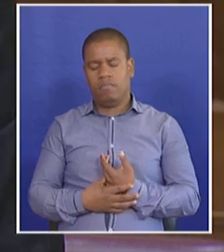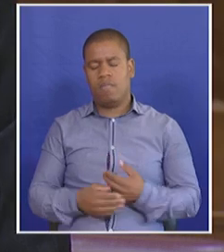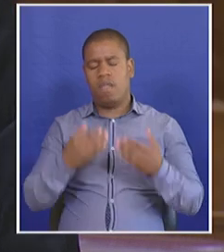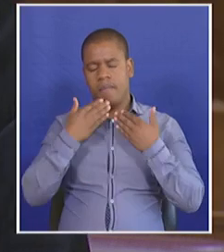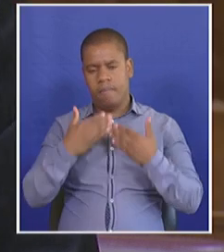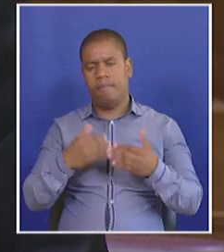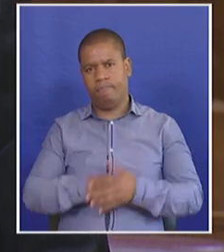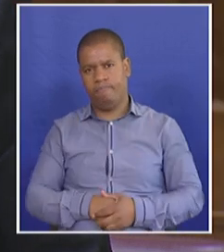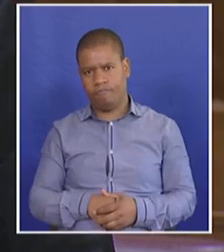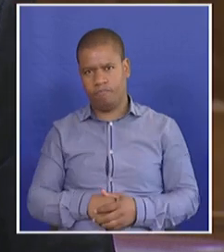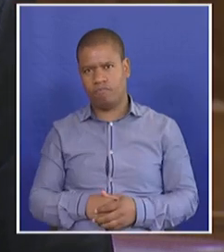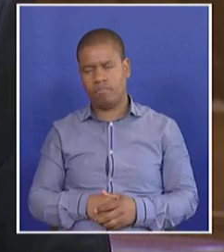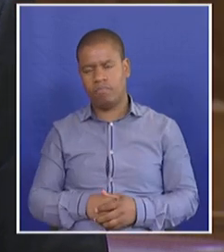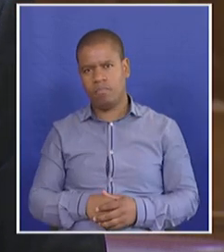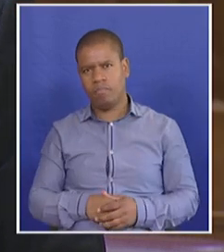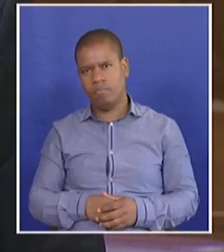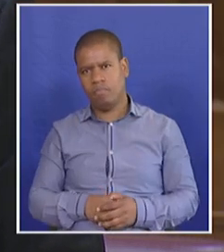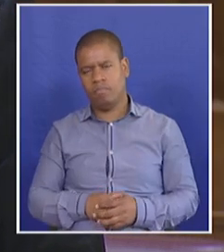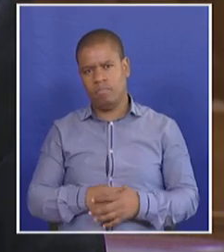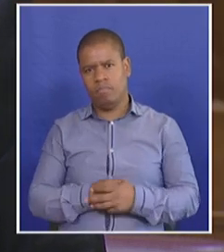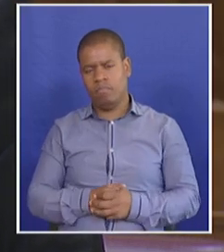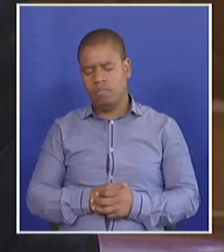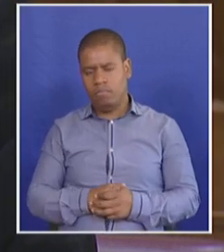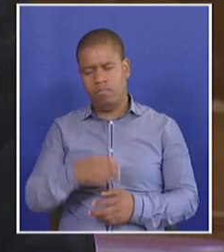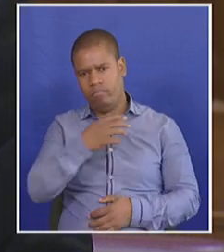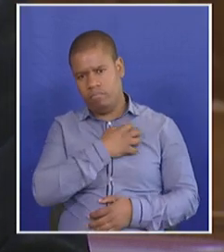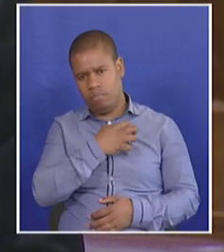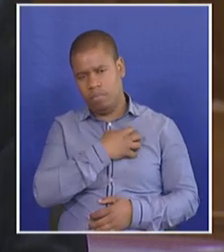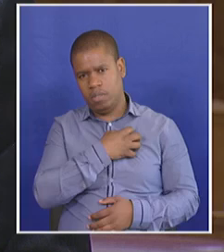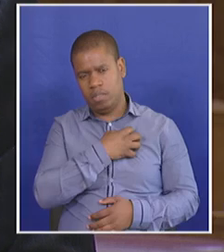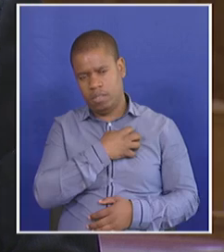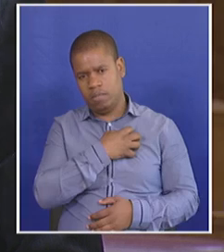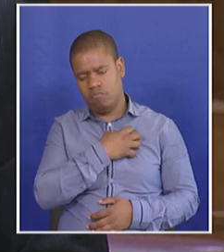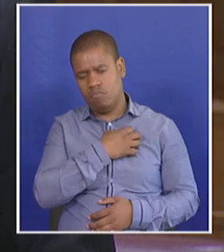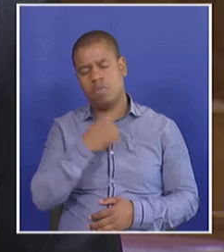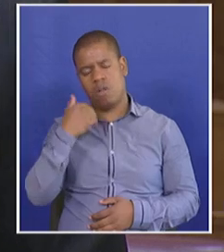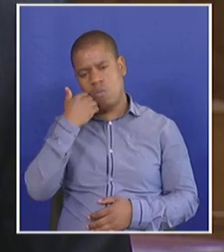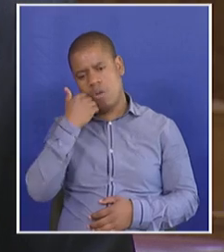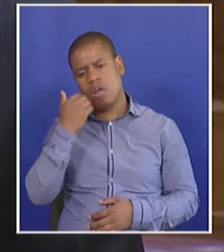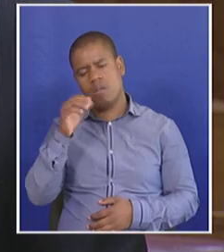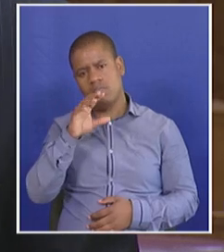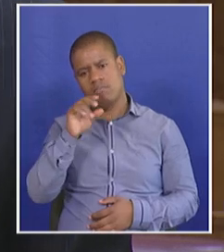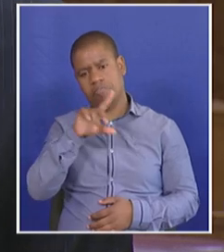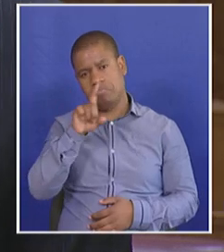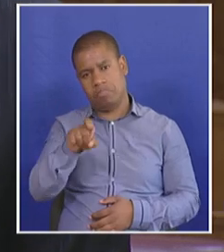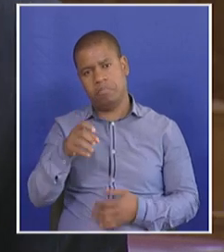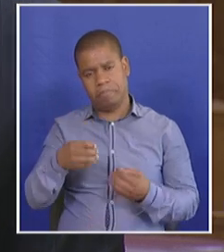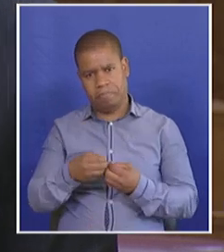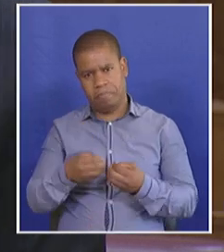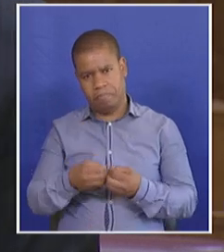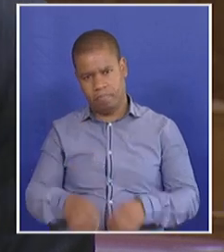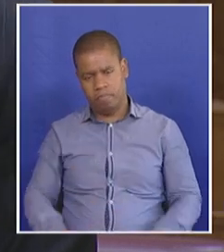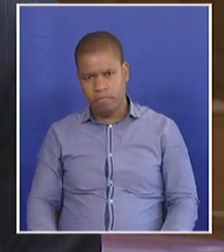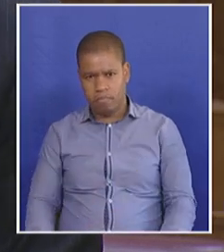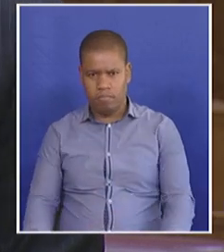voorsitter. Yes, minister, ek wil graag net weet, jy weet, na hierdie hofsaak nou in